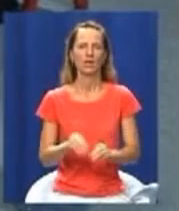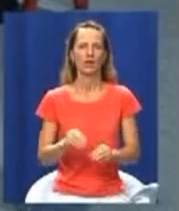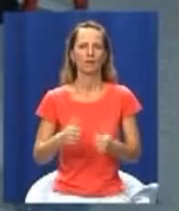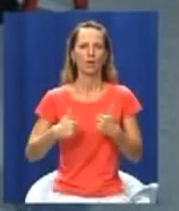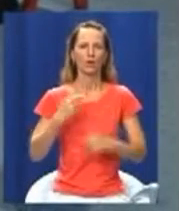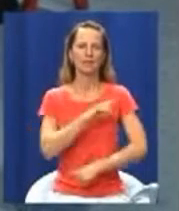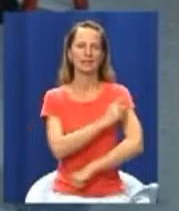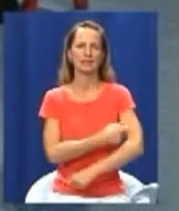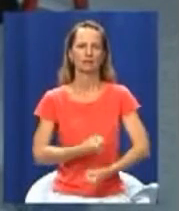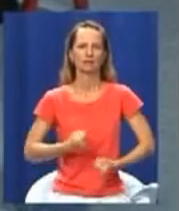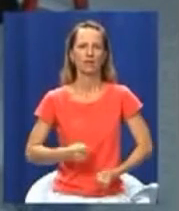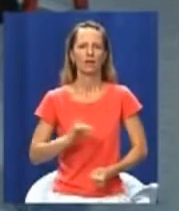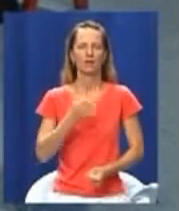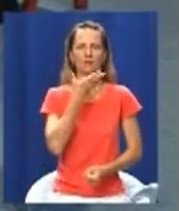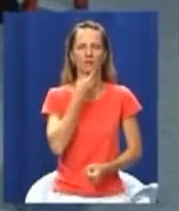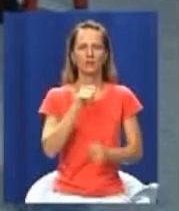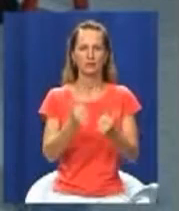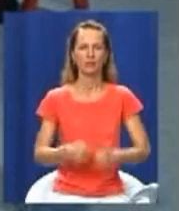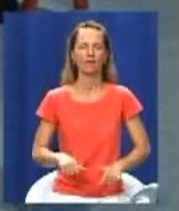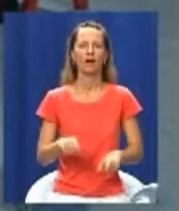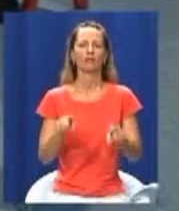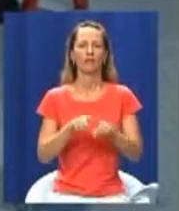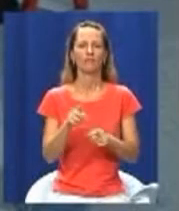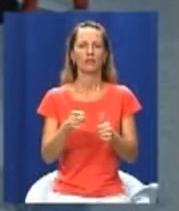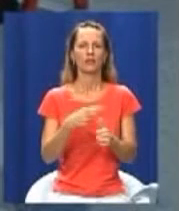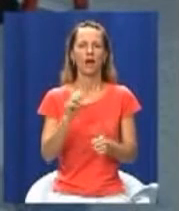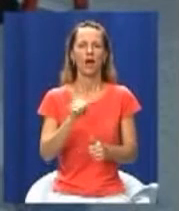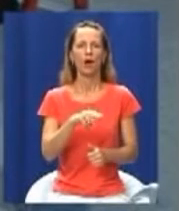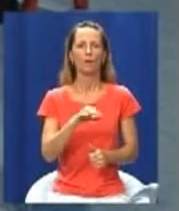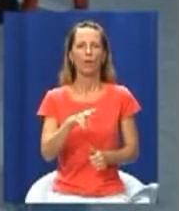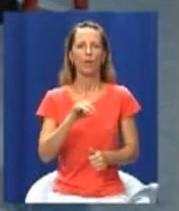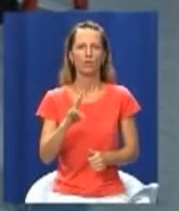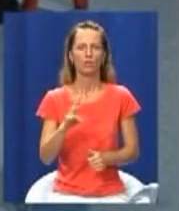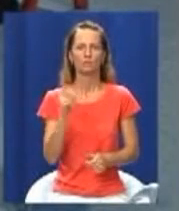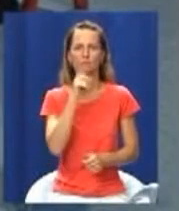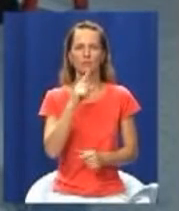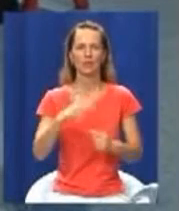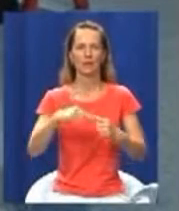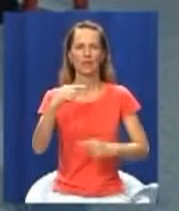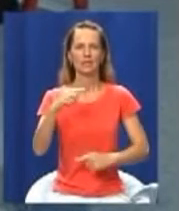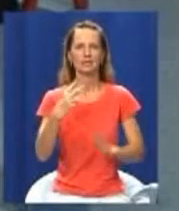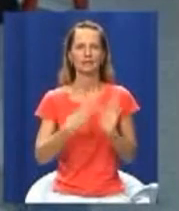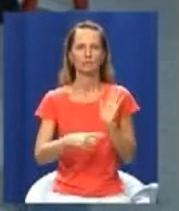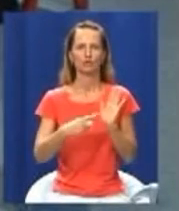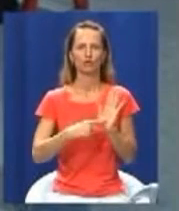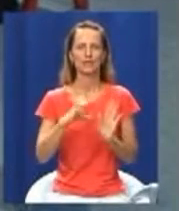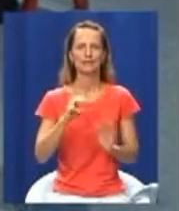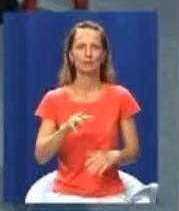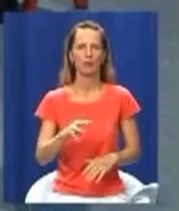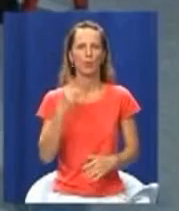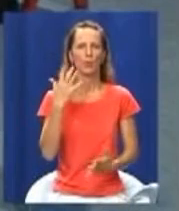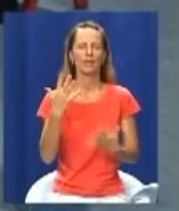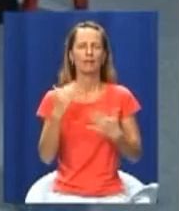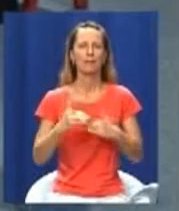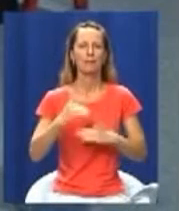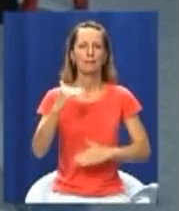та силу, потужність і елегантність. Ну саме тому його і називають Аполлоном. Мінімальний зріст самця складає 76 сантиметрів. Уявіть собі,